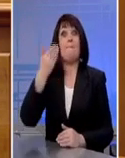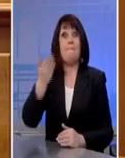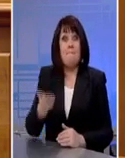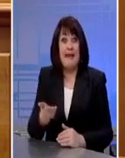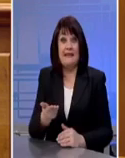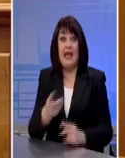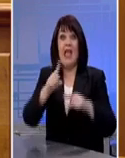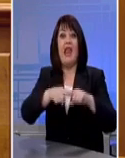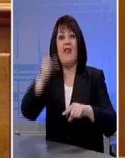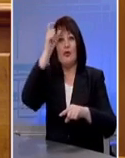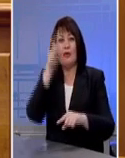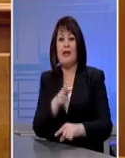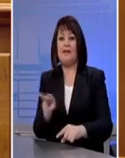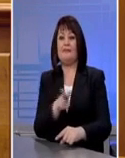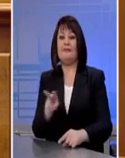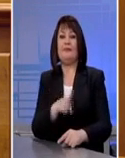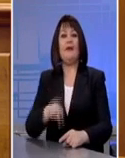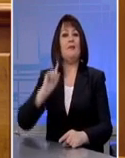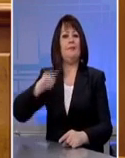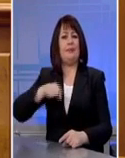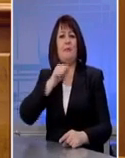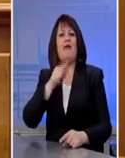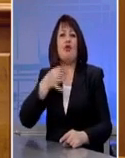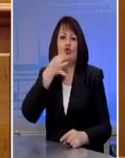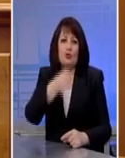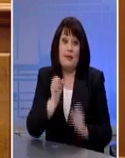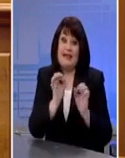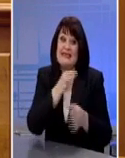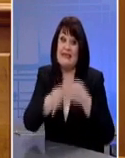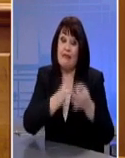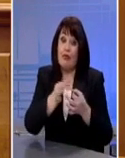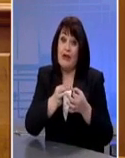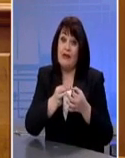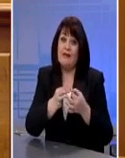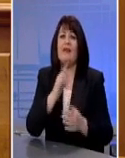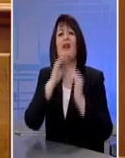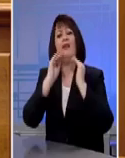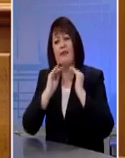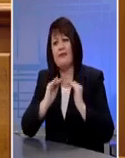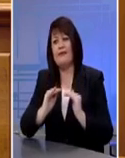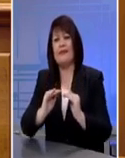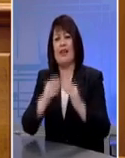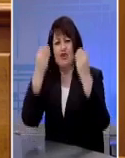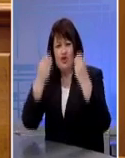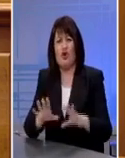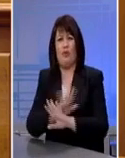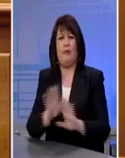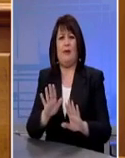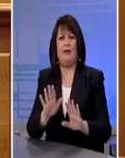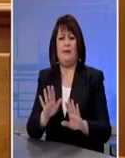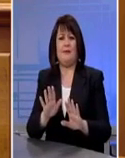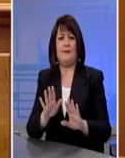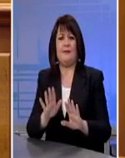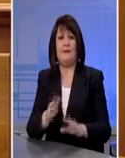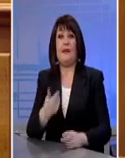σε διμερείς. Δεν άκουσε το Μαύρο και από τότε διονύζεται ένα έσχος. Το ίδιο έκανα